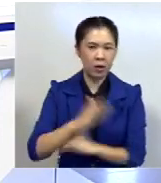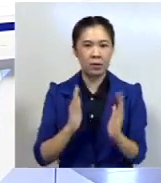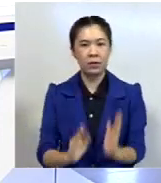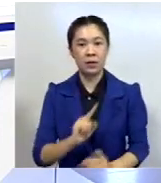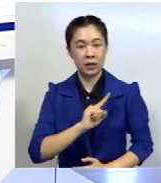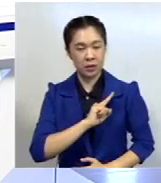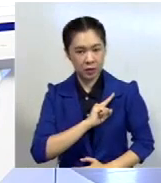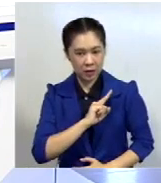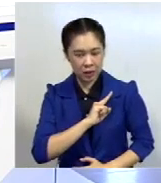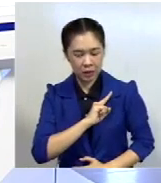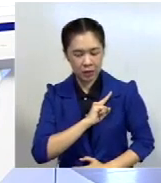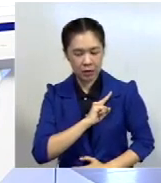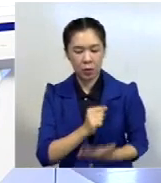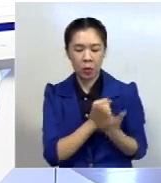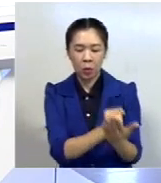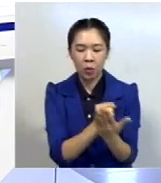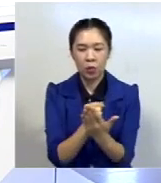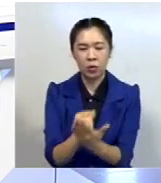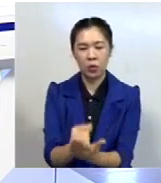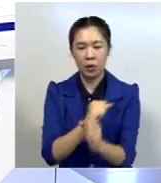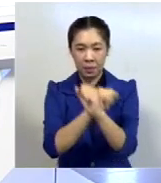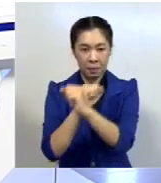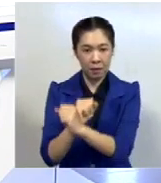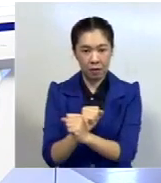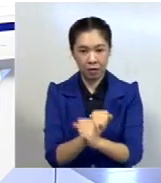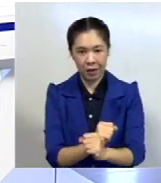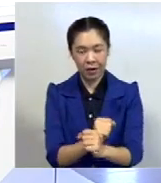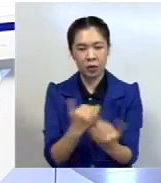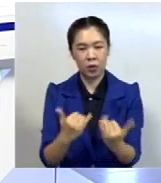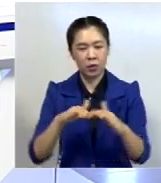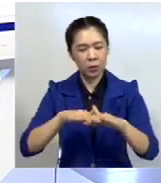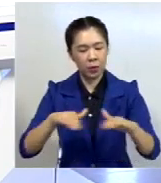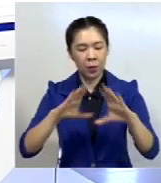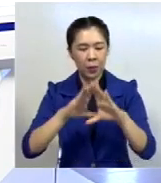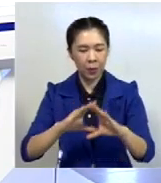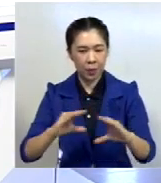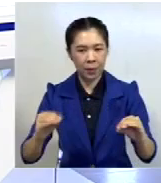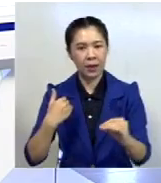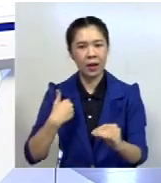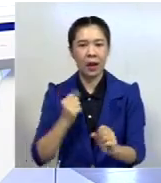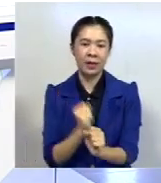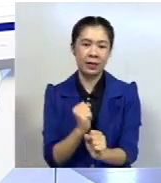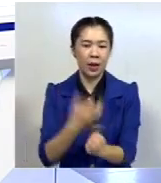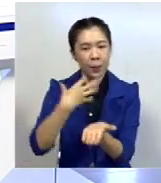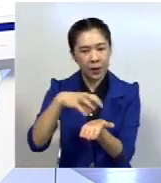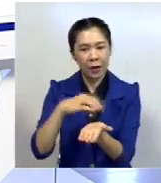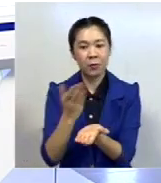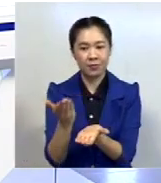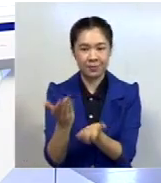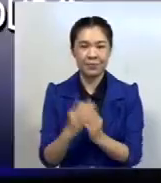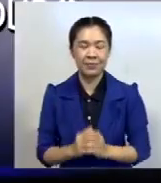ที่ทั้งคนในพื้นที่ต่างช่วยกันในการป้องกันแล้วก็สามารถควบคุมได้อยากให้เล่าถึงการปฏิบัติการร่วมกันครั้งนี้ก่อน